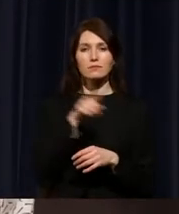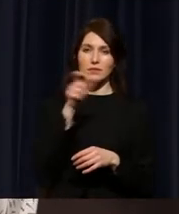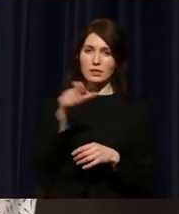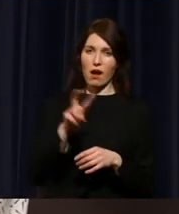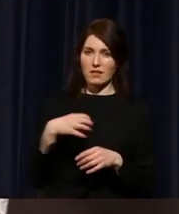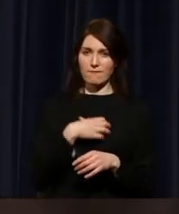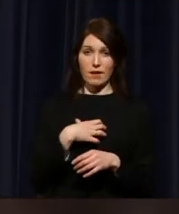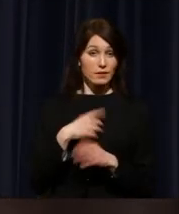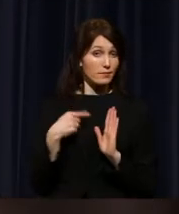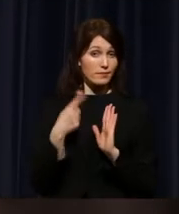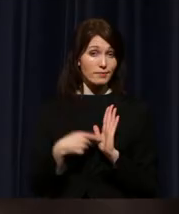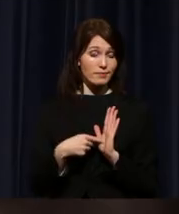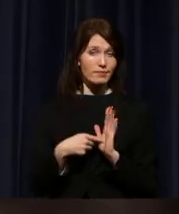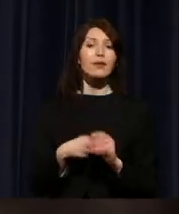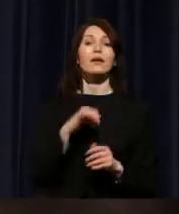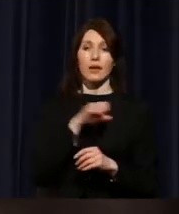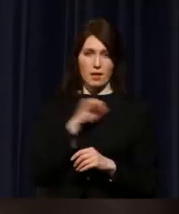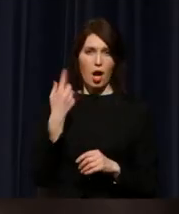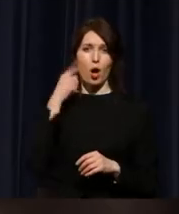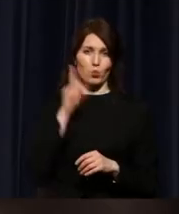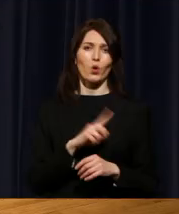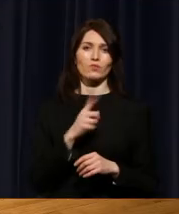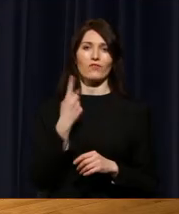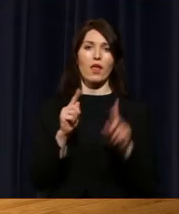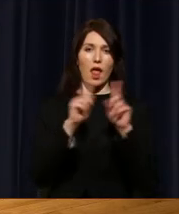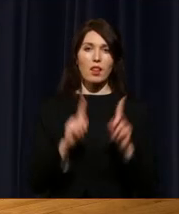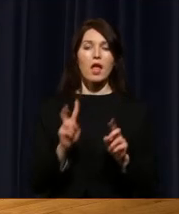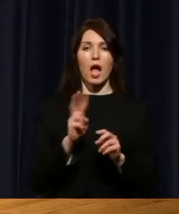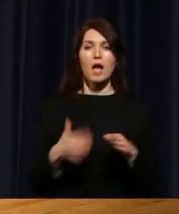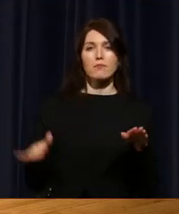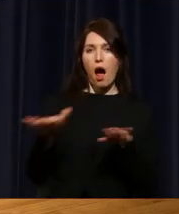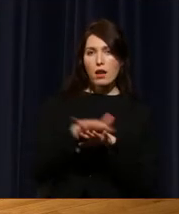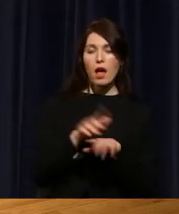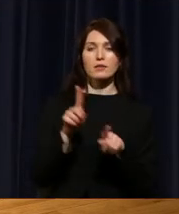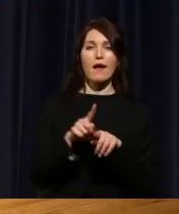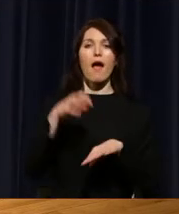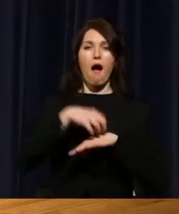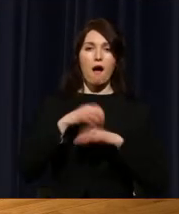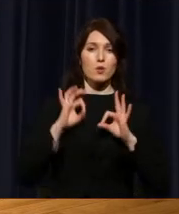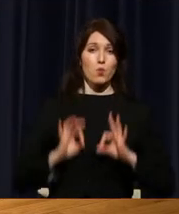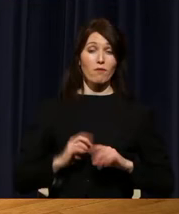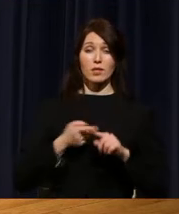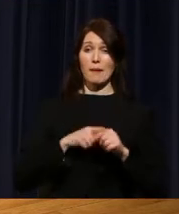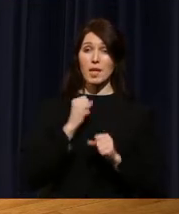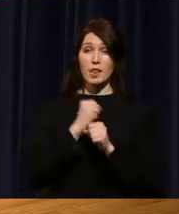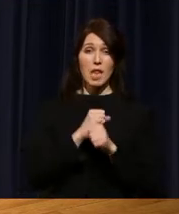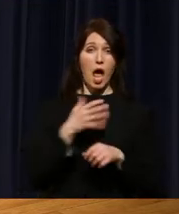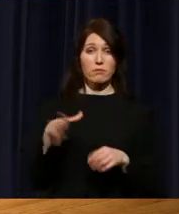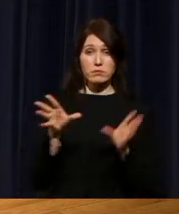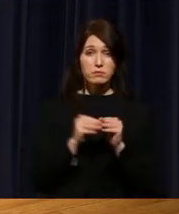būtu nepieciešams? Jā, nu, protams, ir viena lieta, kas arī pārklājās ar ārsta profesiju, jo skaidrs, ka darbs ar